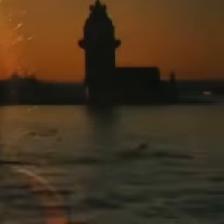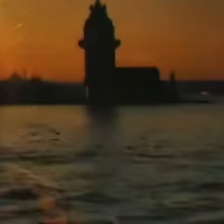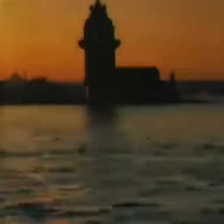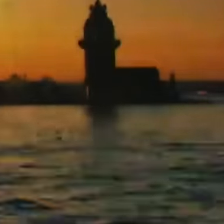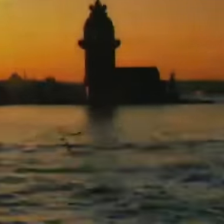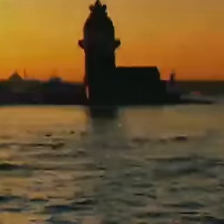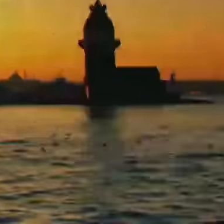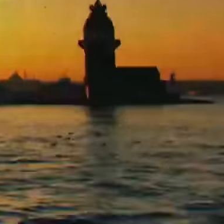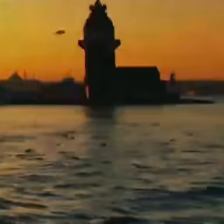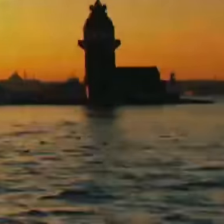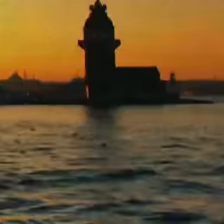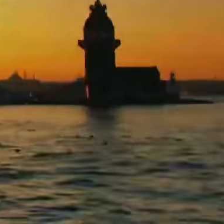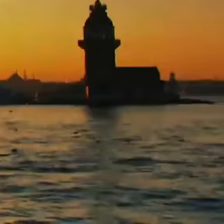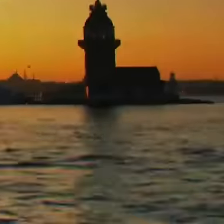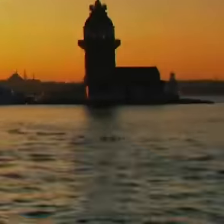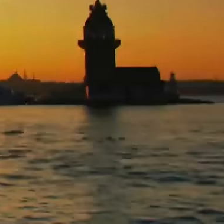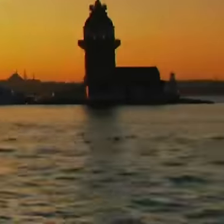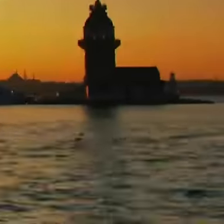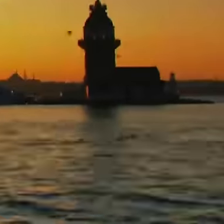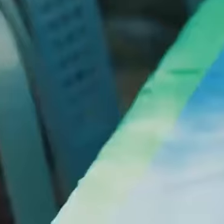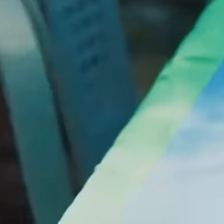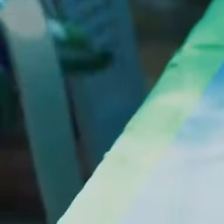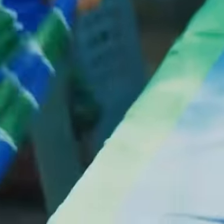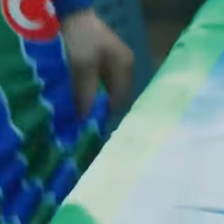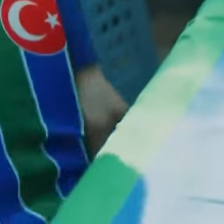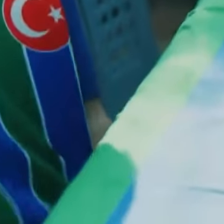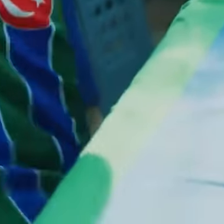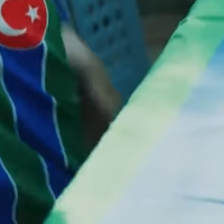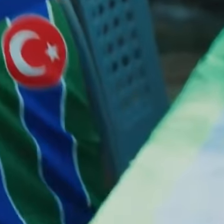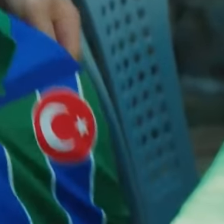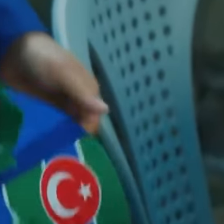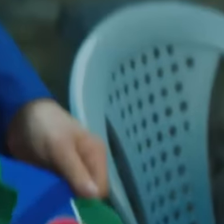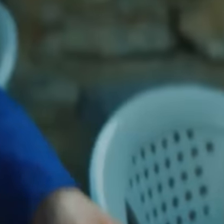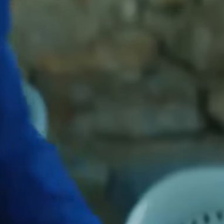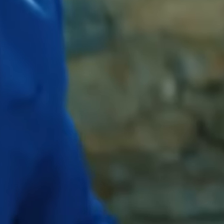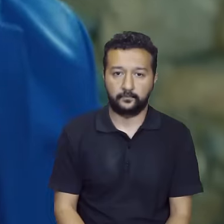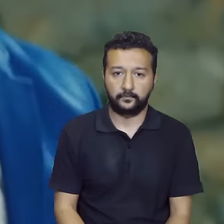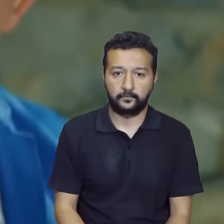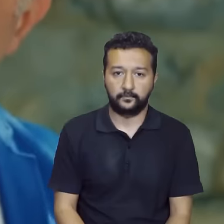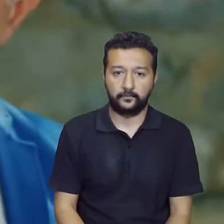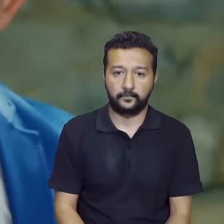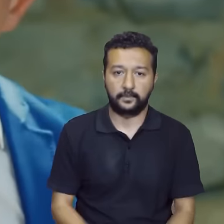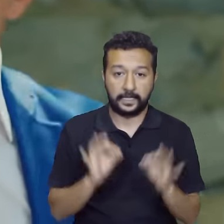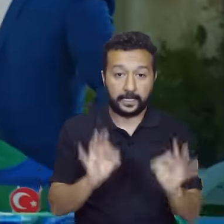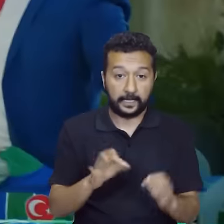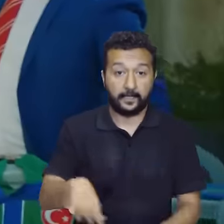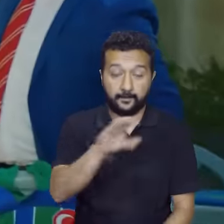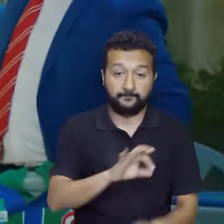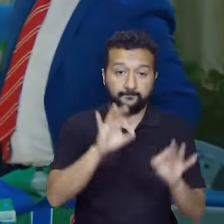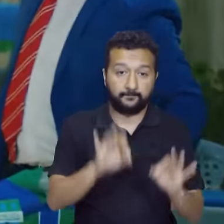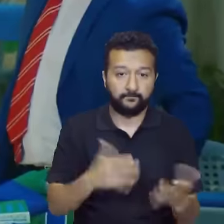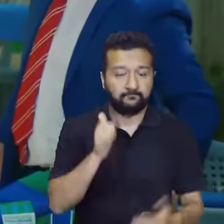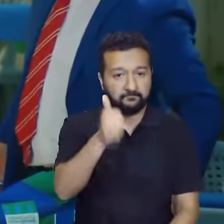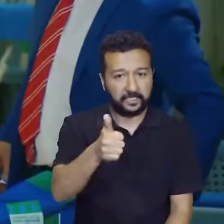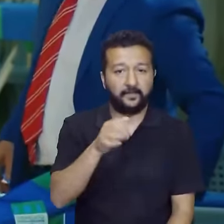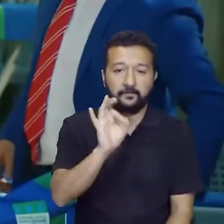Kız Kulesi'nde güneşin doğuşu. Plastik sandalyeye mavi yeşil çizgili formayı geçirdi. Amca, heh.